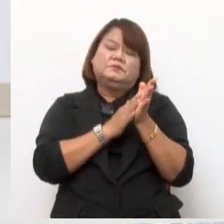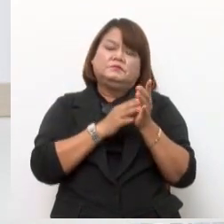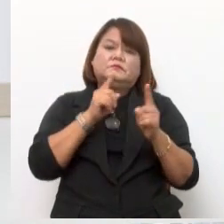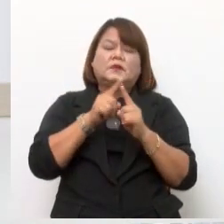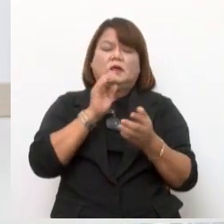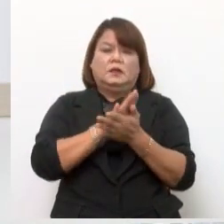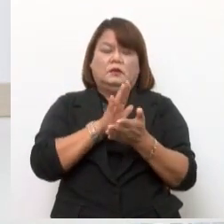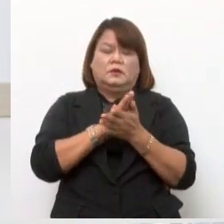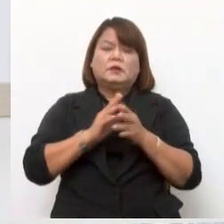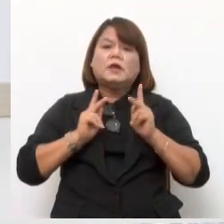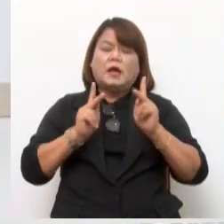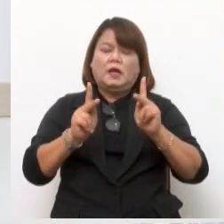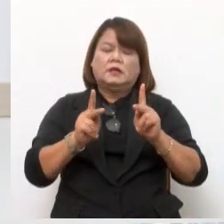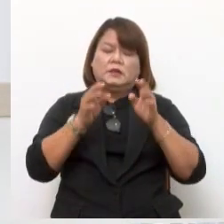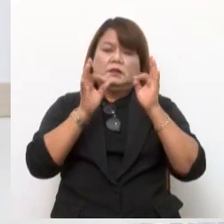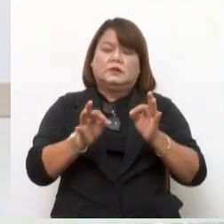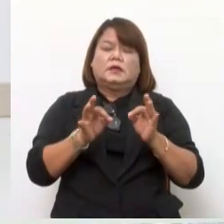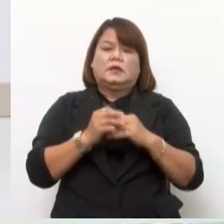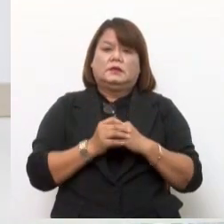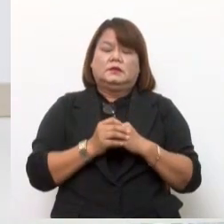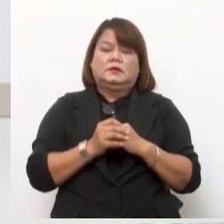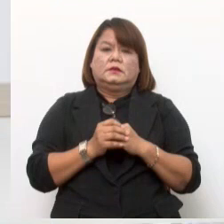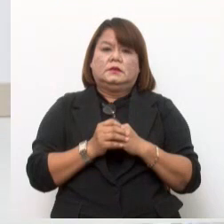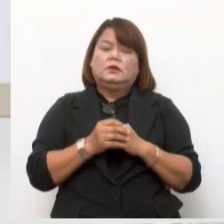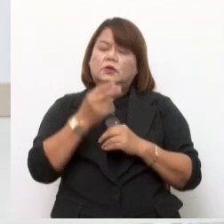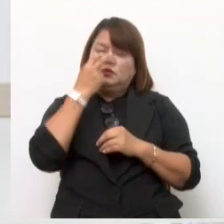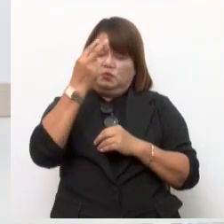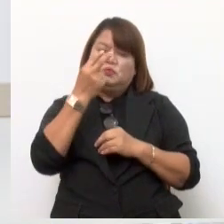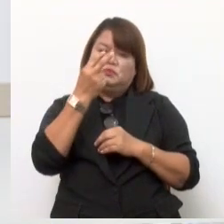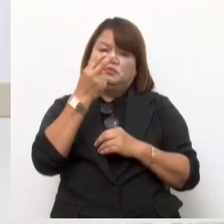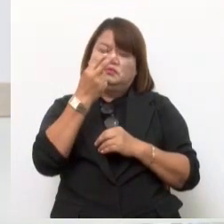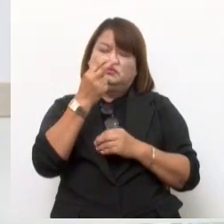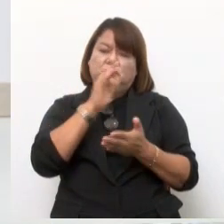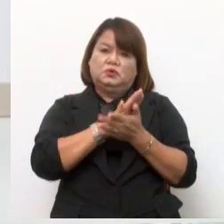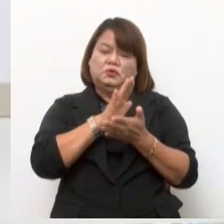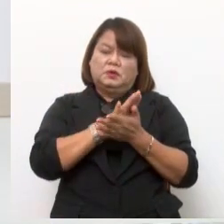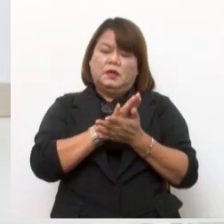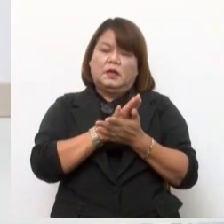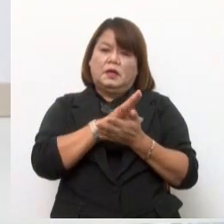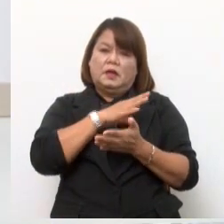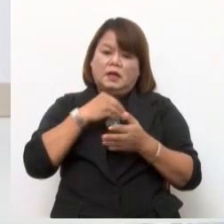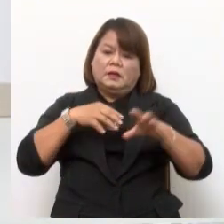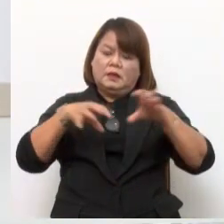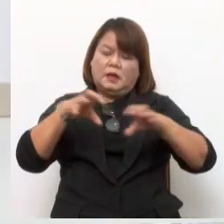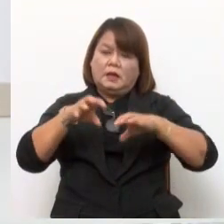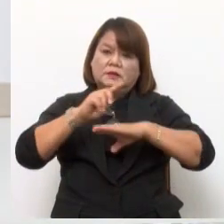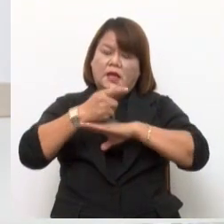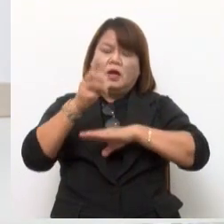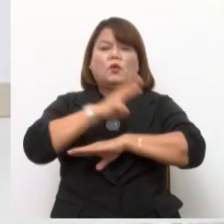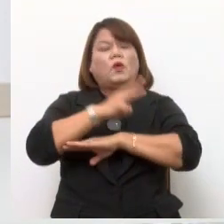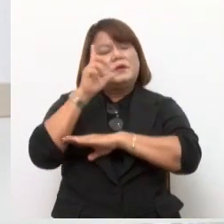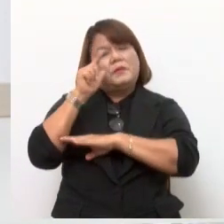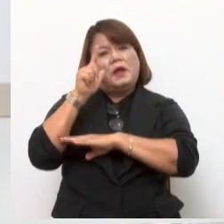การที่จะกล้าตัดสินใจในการที่จะดูบริบทแล้วก็ดูสภาพในการจัดงานวันแม่น